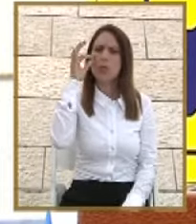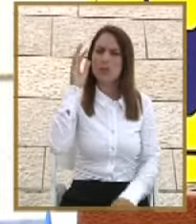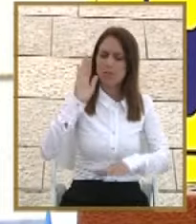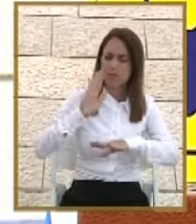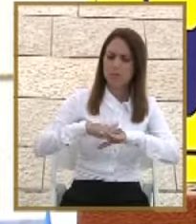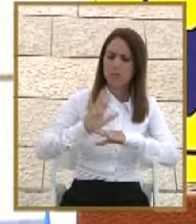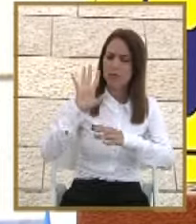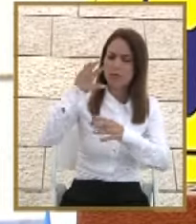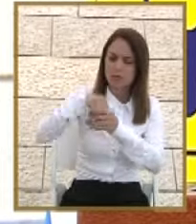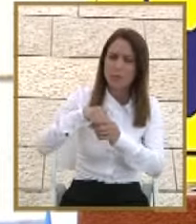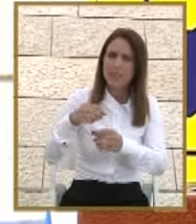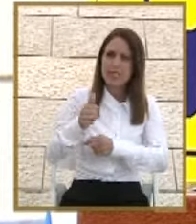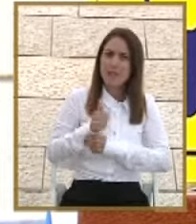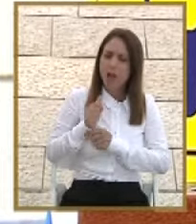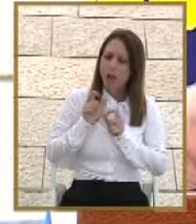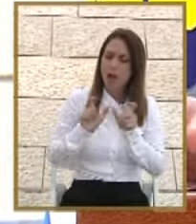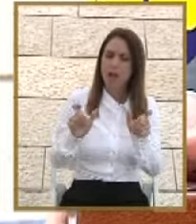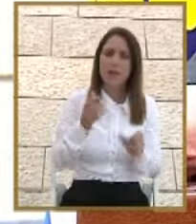שמשרת בצבא הגנה לישראל.